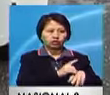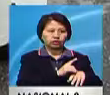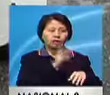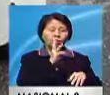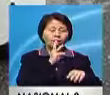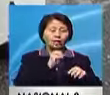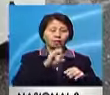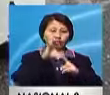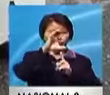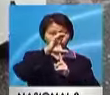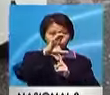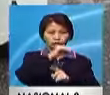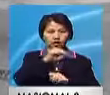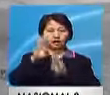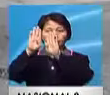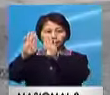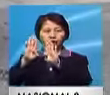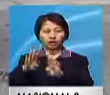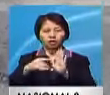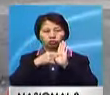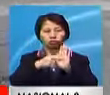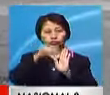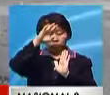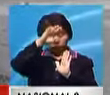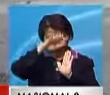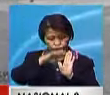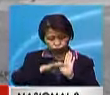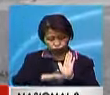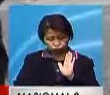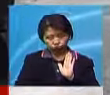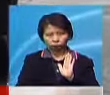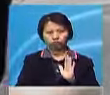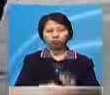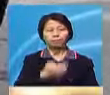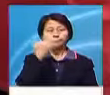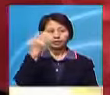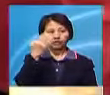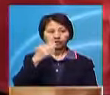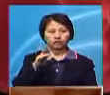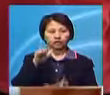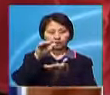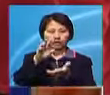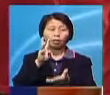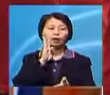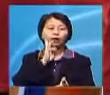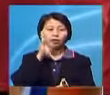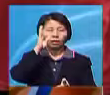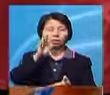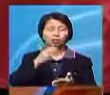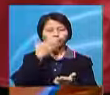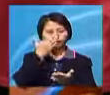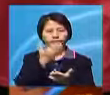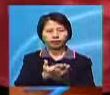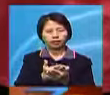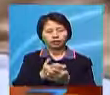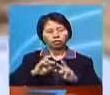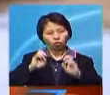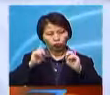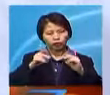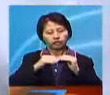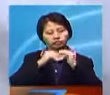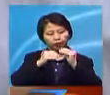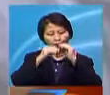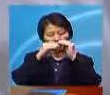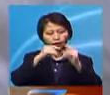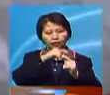air ceras dan bangi mencatat penurunan di bawah paras biasa. Bekalan air kepada pengguna akan pulih secara berperingkat